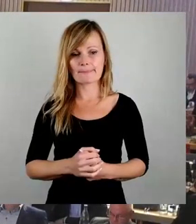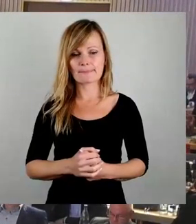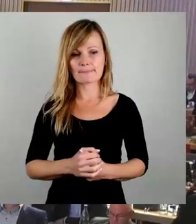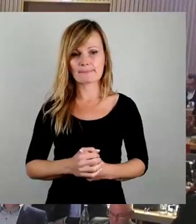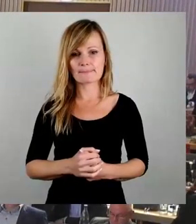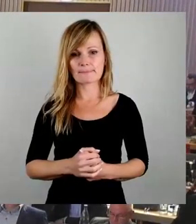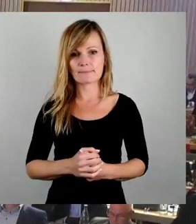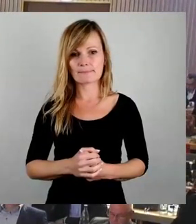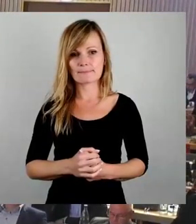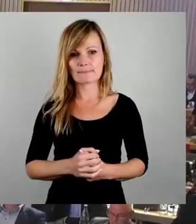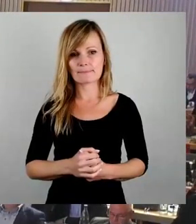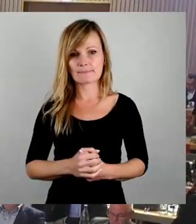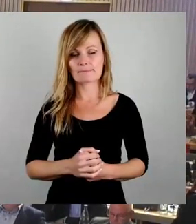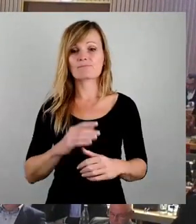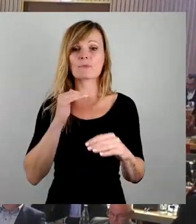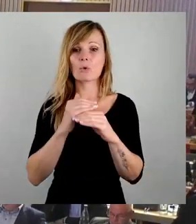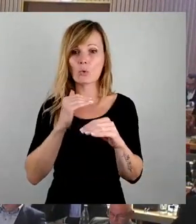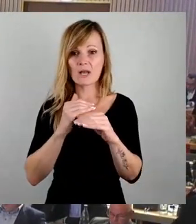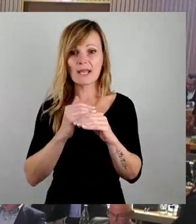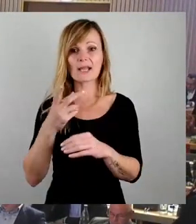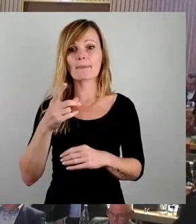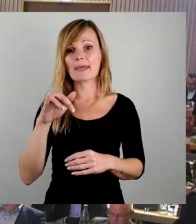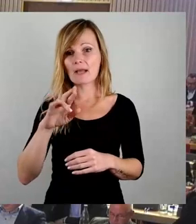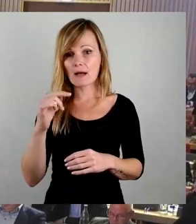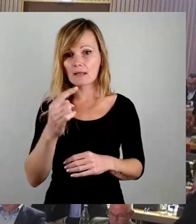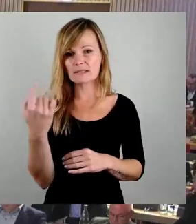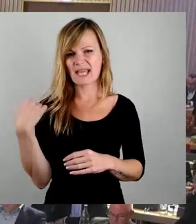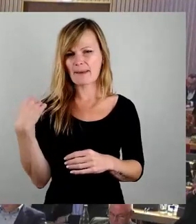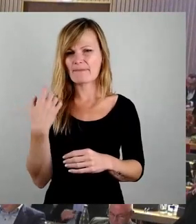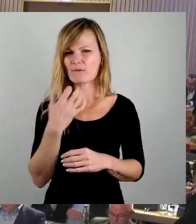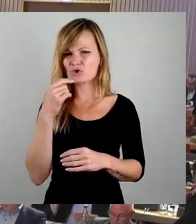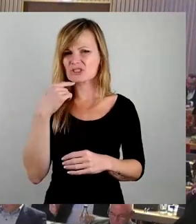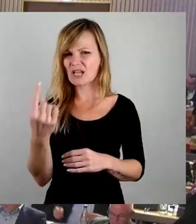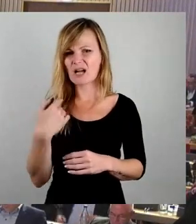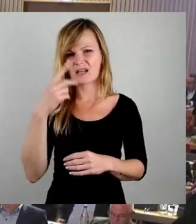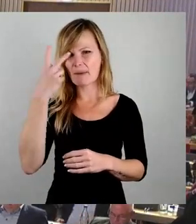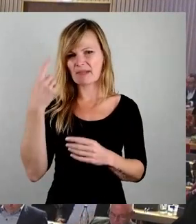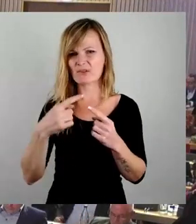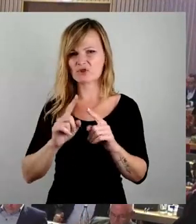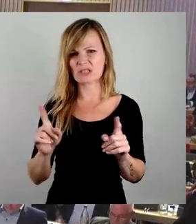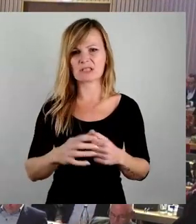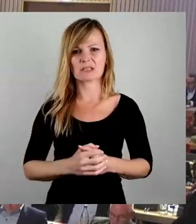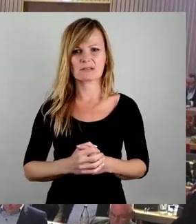Tja, was der Kollege Pinkert gerade uns sagen wollte, hat sich mir jetzt nie erschlossen.